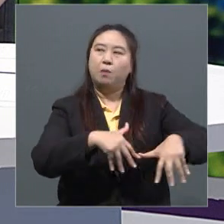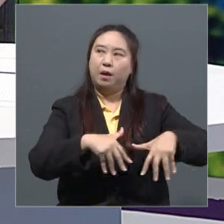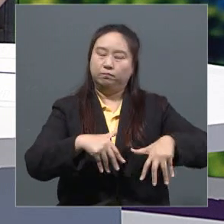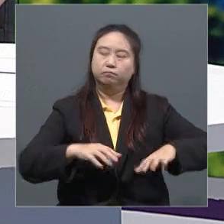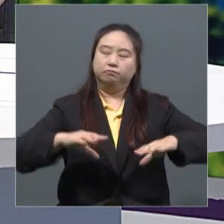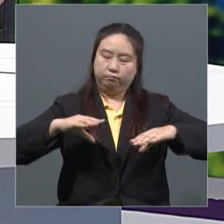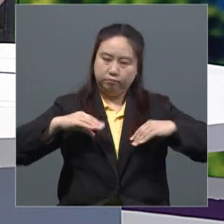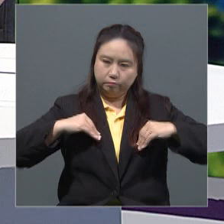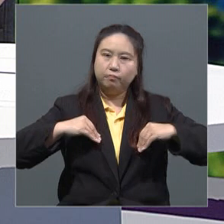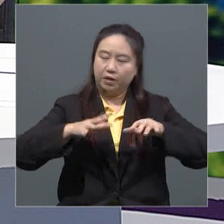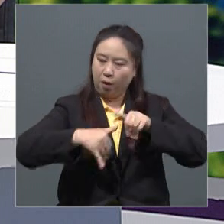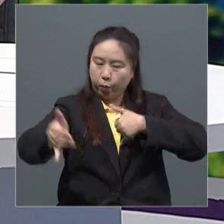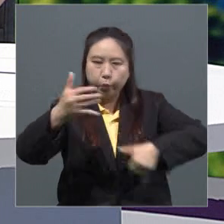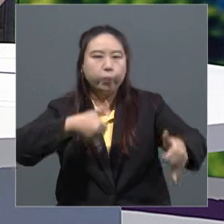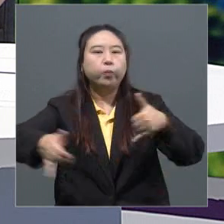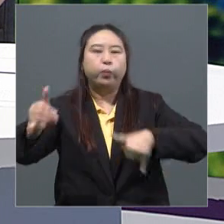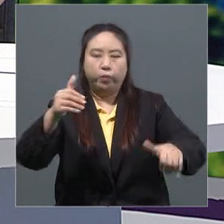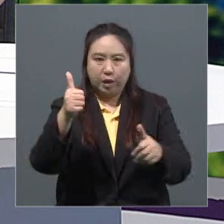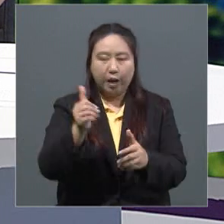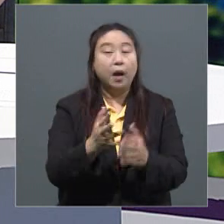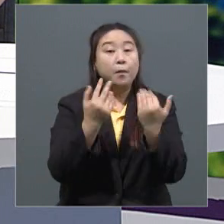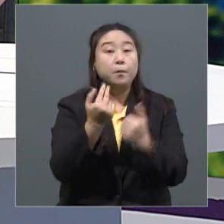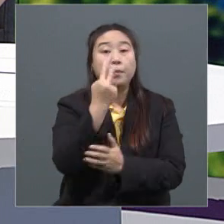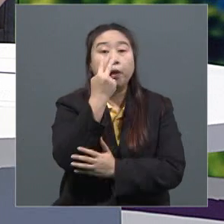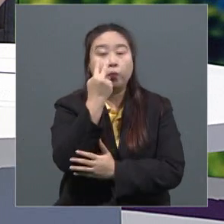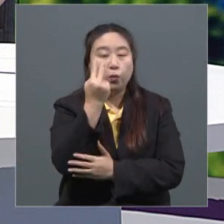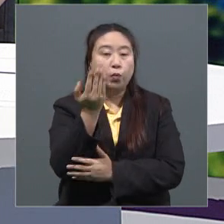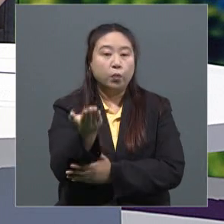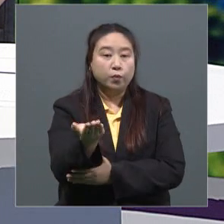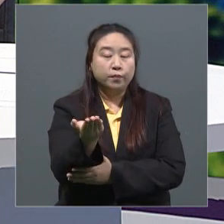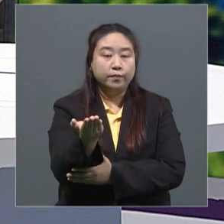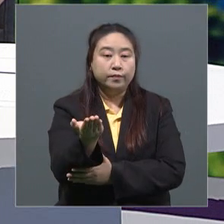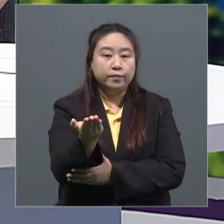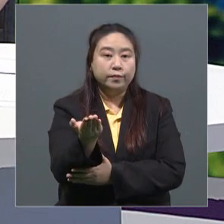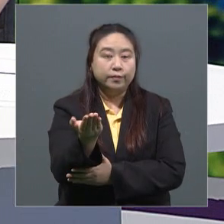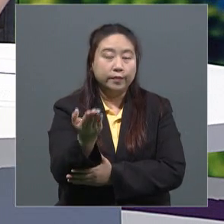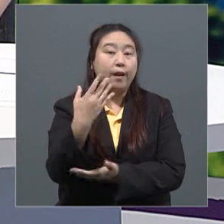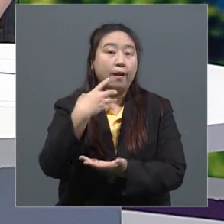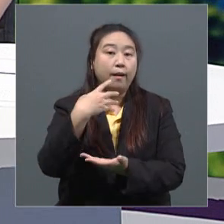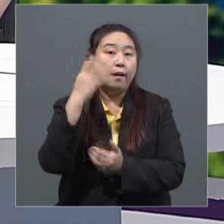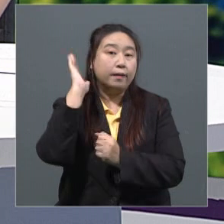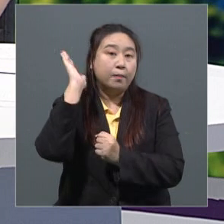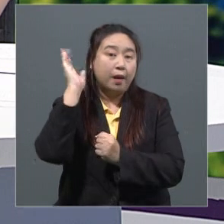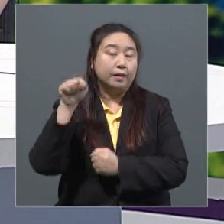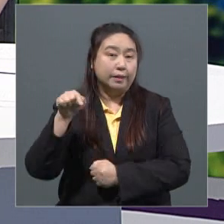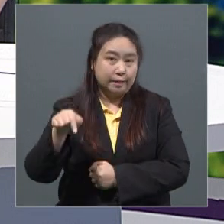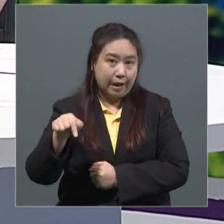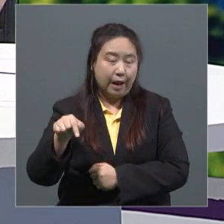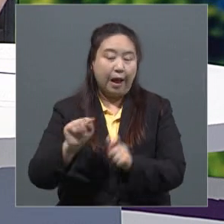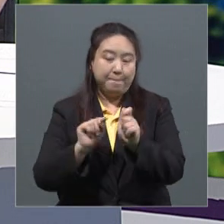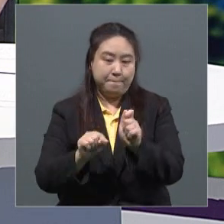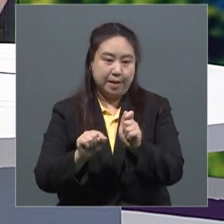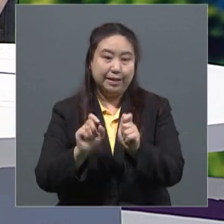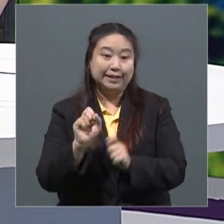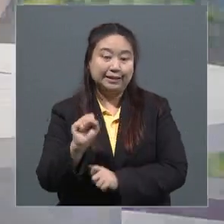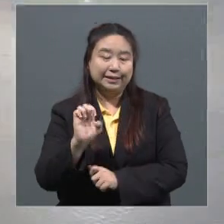ข้อเสนอแล้วก็ยอมสลายการชุมนุมนะไปติดตามรายละเอียดได้จากคุณรณกรบุญรามค่ะรายงานมาจากท่าแพขนานยนต์อำเภอสิงหนคร